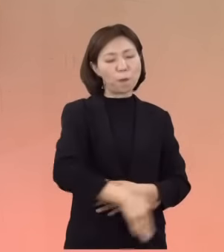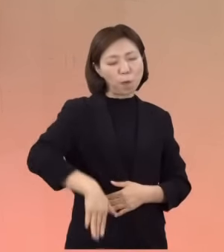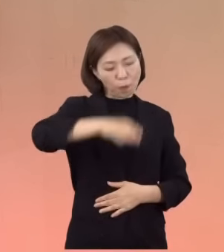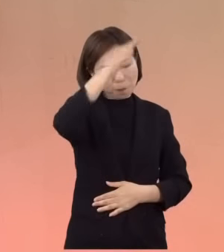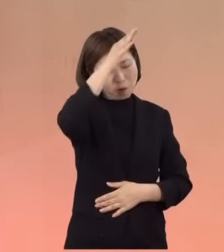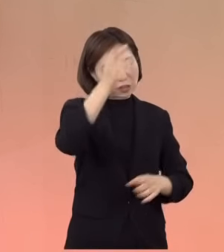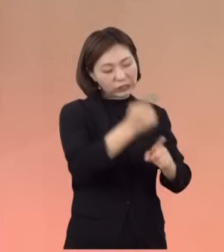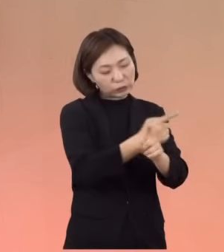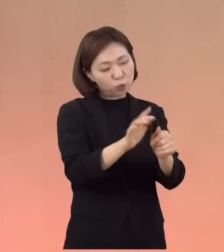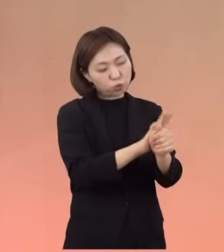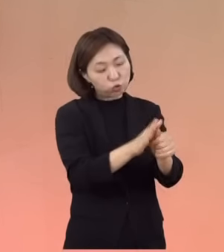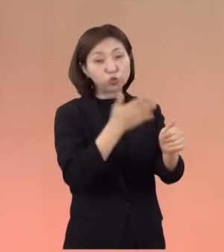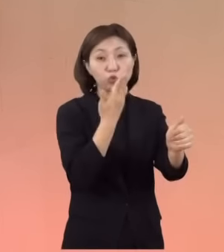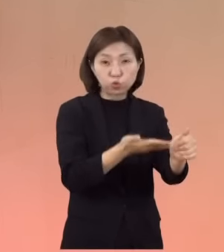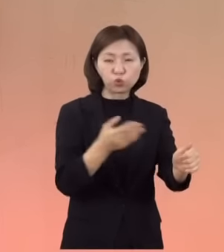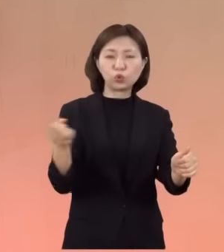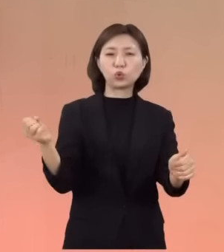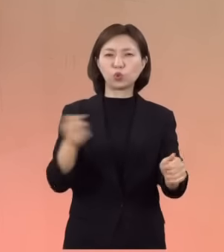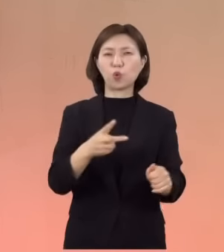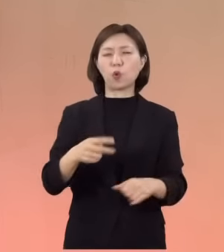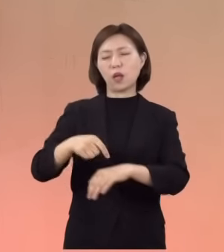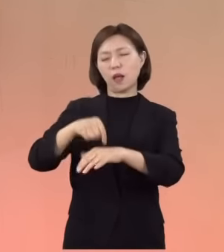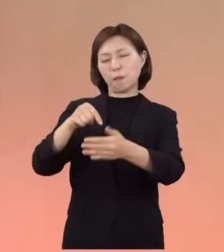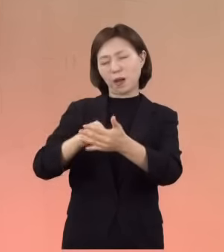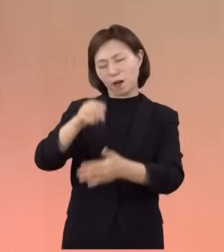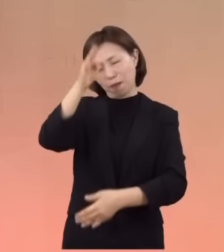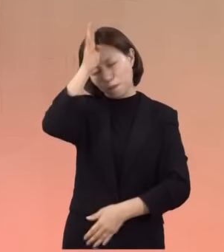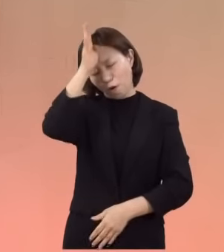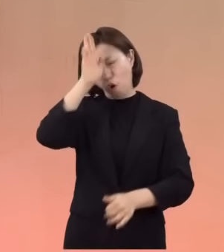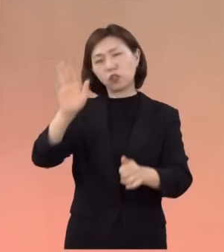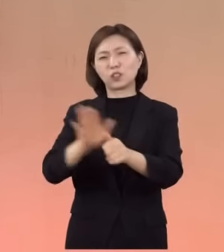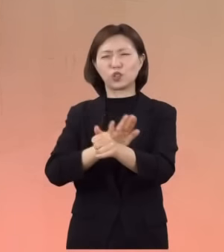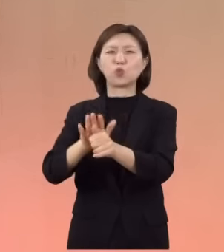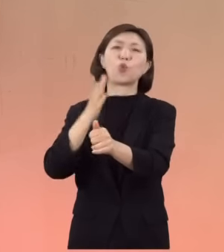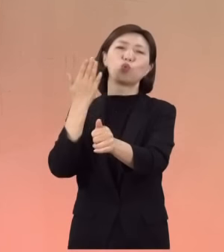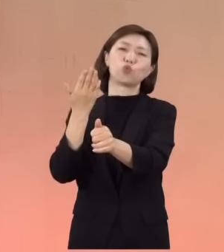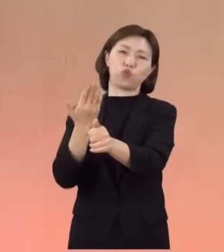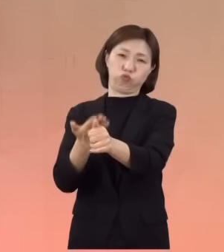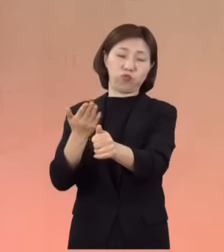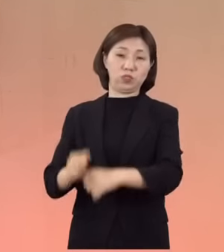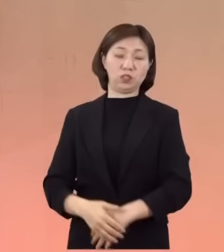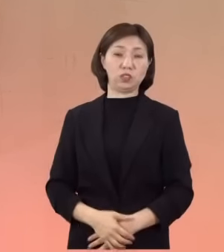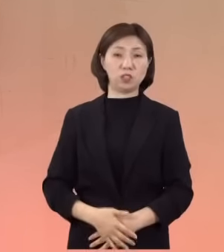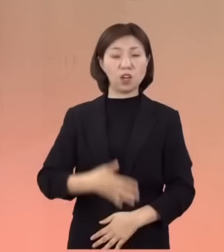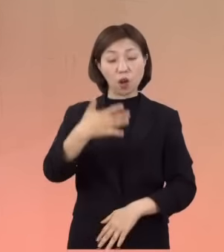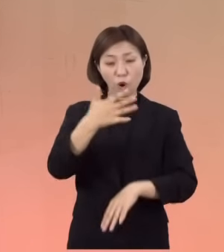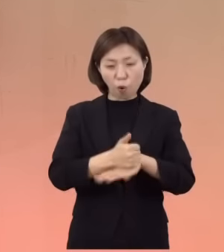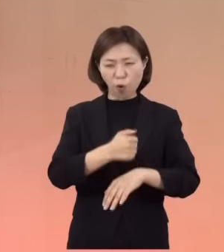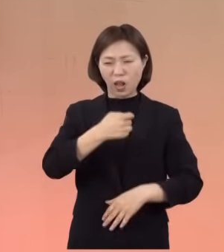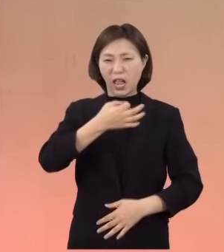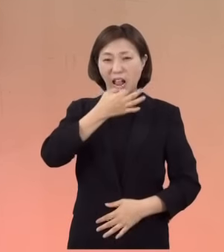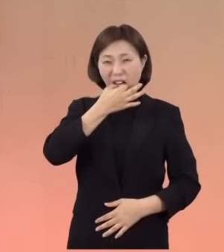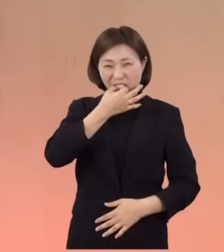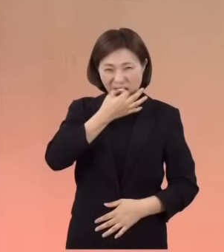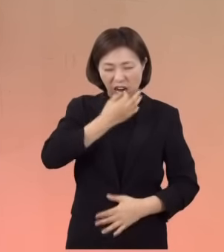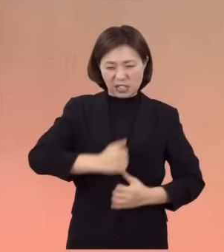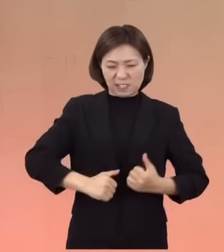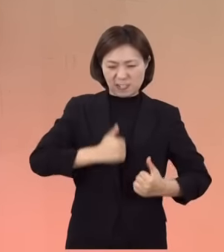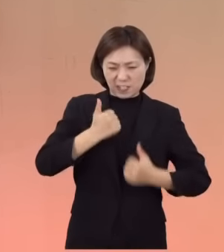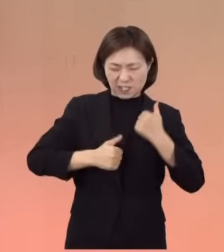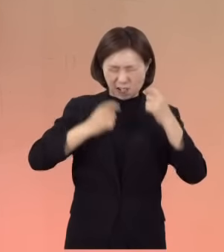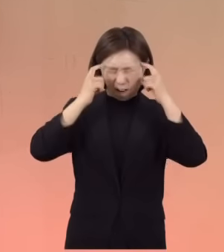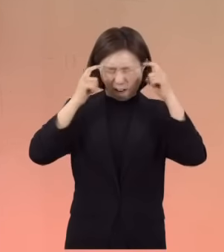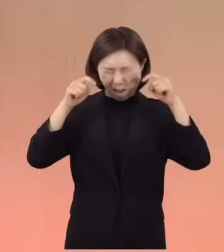치료해 주시고 우 중생들이 근원적으로 가지고 있는 탐욕과